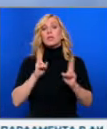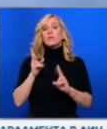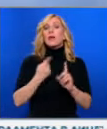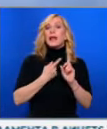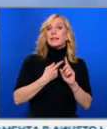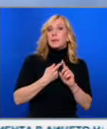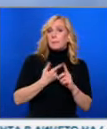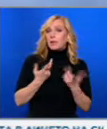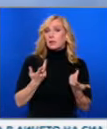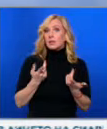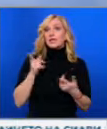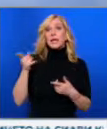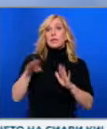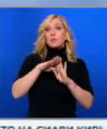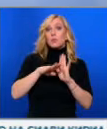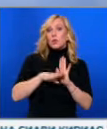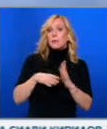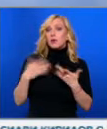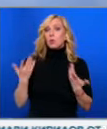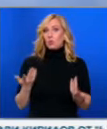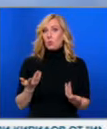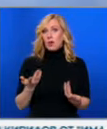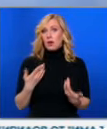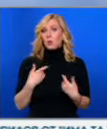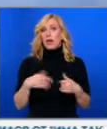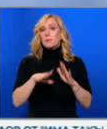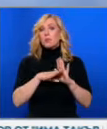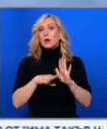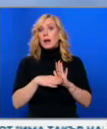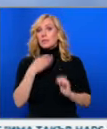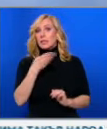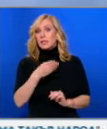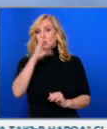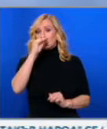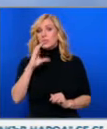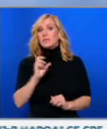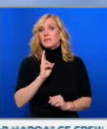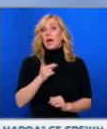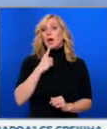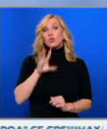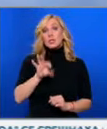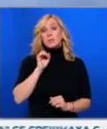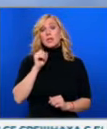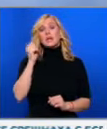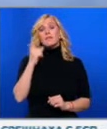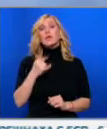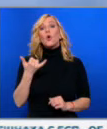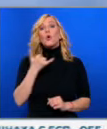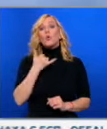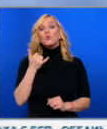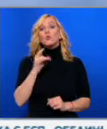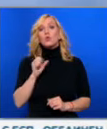път? Коя е тяхната програма? Коя е програмата на господин Силви Кирилов? Защото ако ще избираме главен урлок на